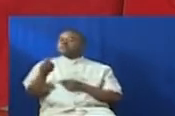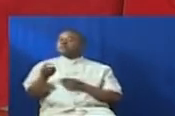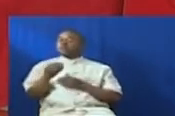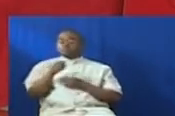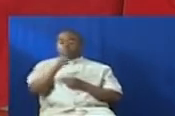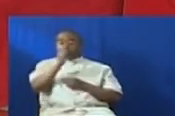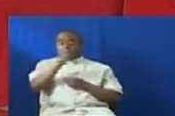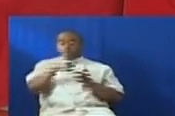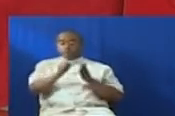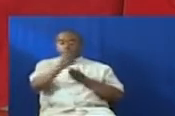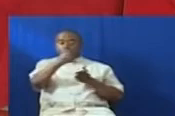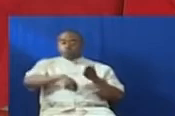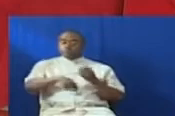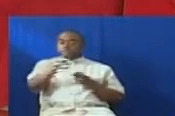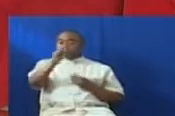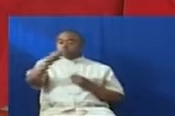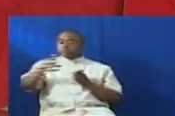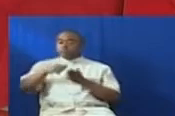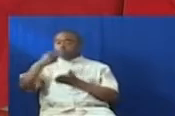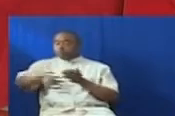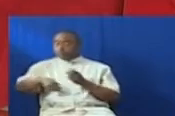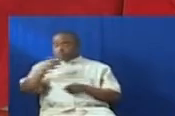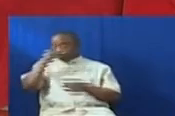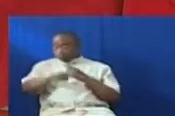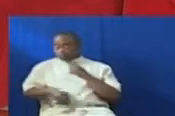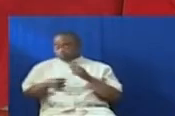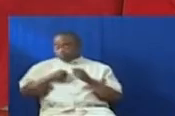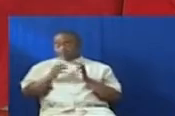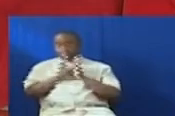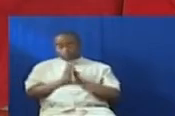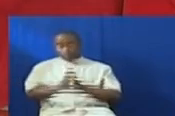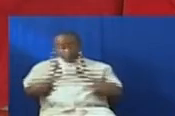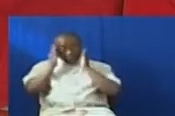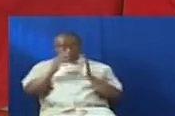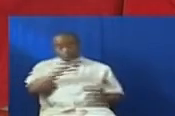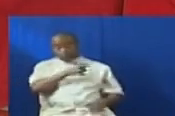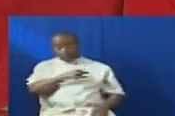kodi. Na mwisho, nimpongeze sana Mheshimiwa Rais kwa namna